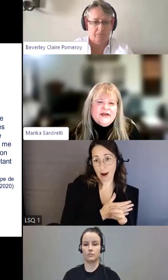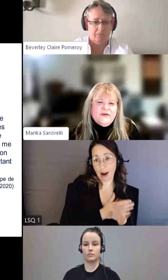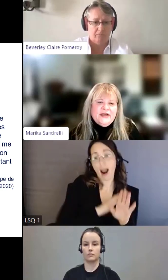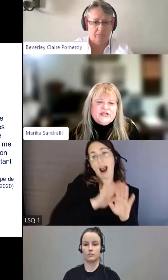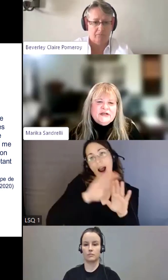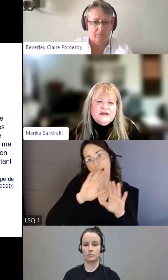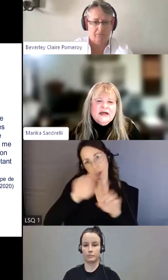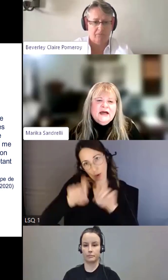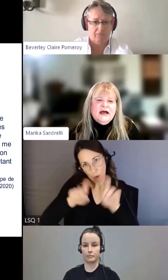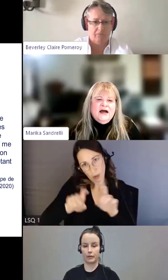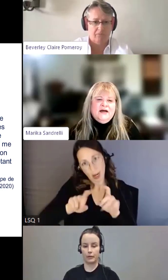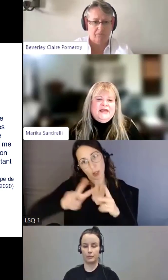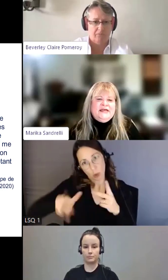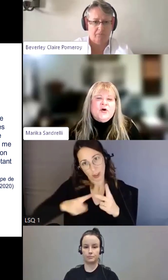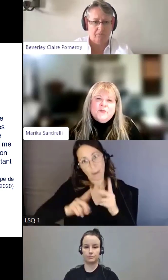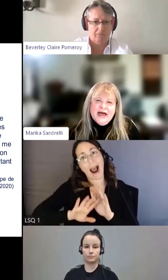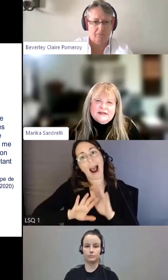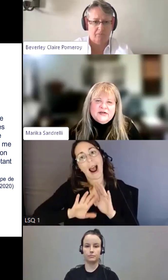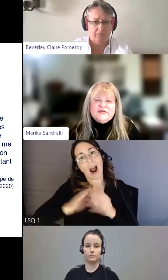évaluation, c'est